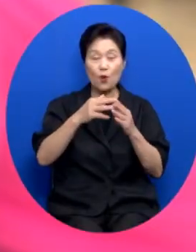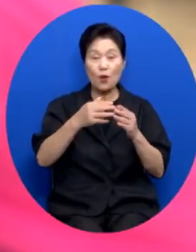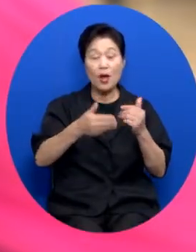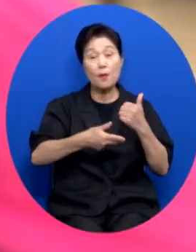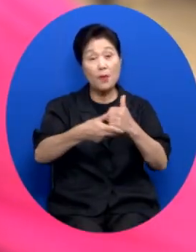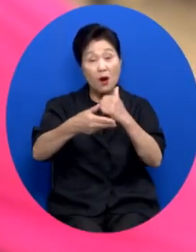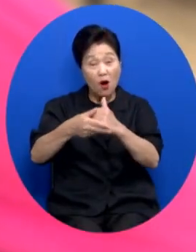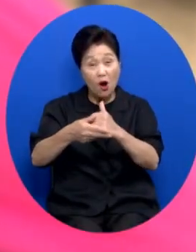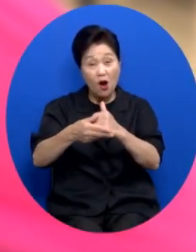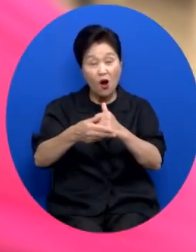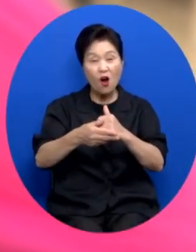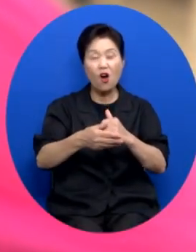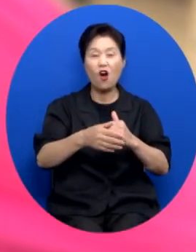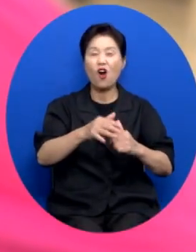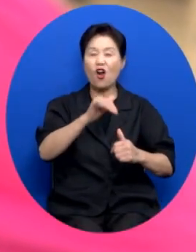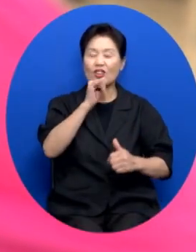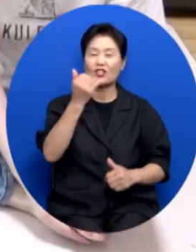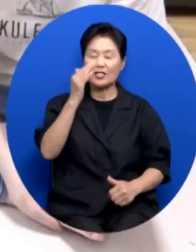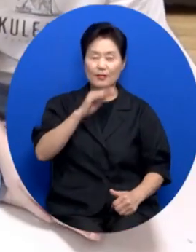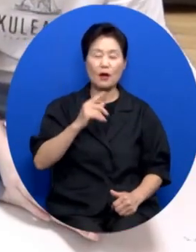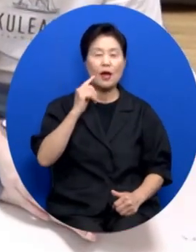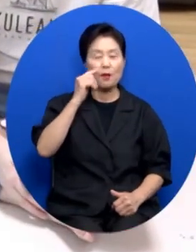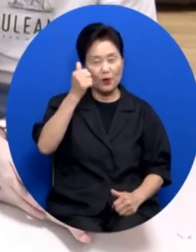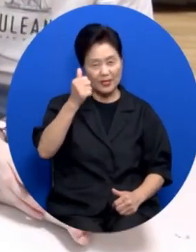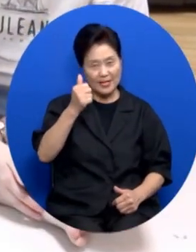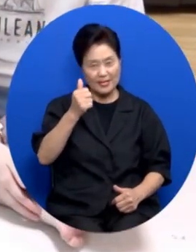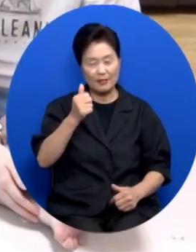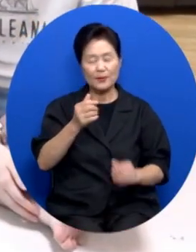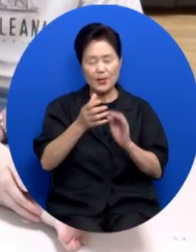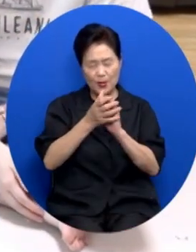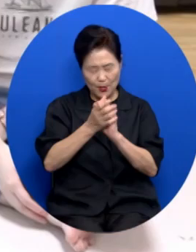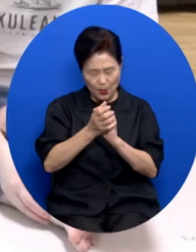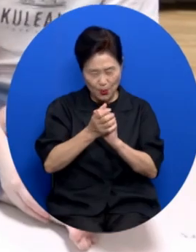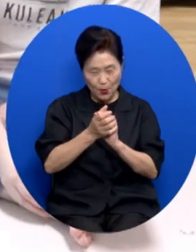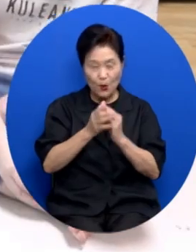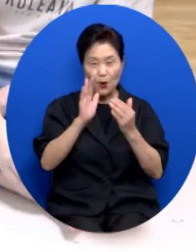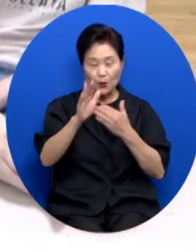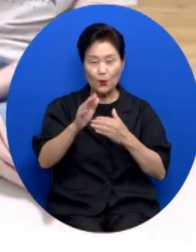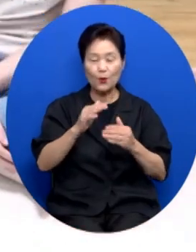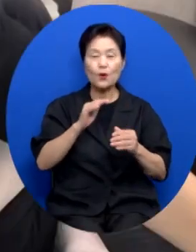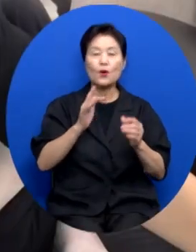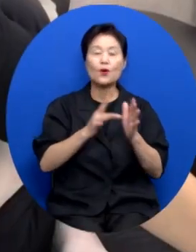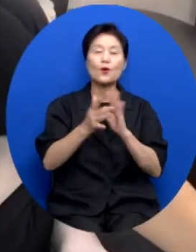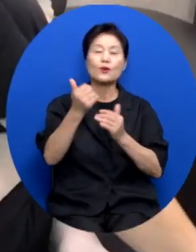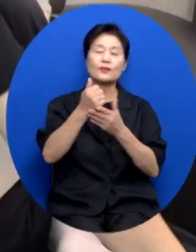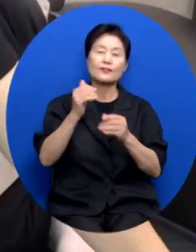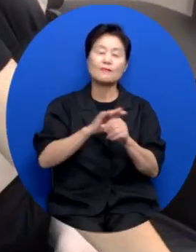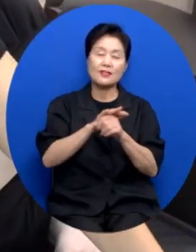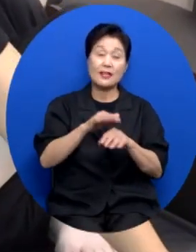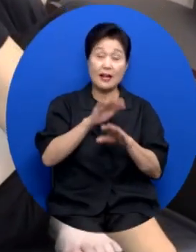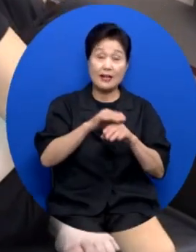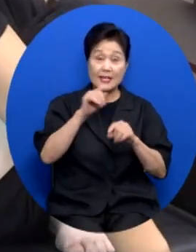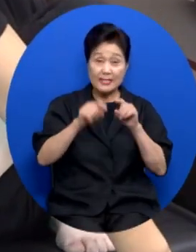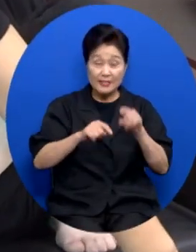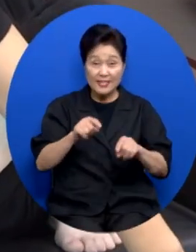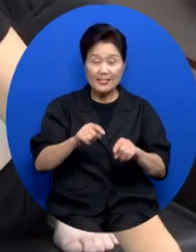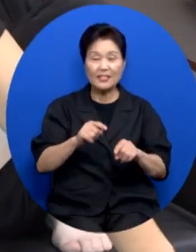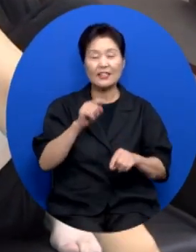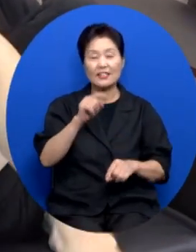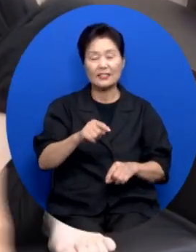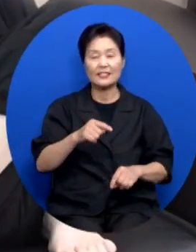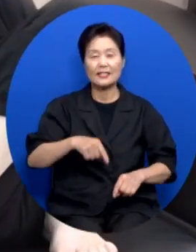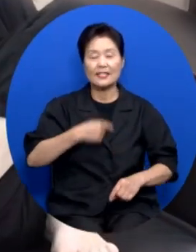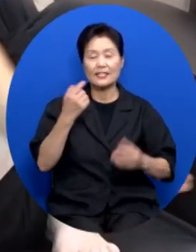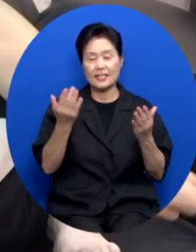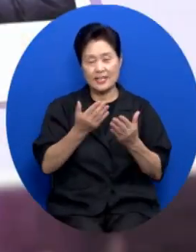사목으로 모시려 했지만 박 목사는 기도 끝에 예수님의 사랑을 몸소 실천하는 것이 자신의 길임을 확신했고 이를